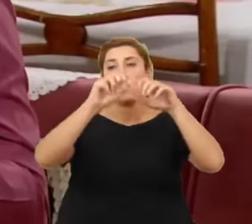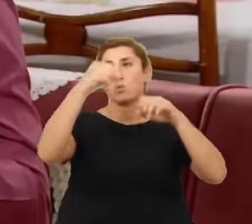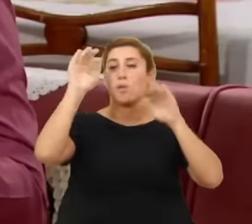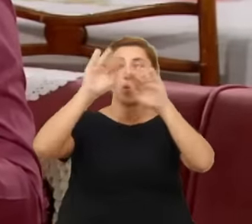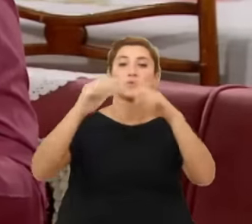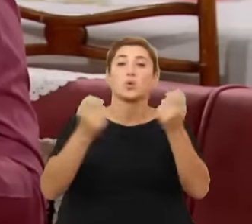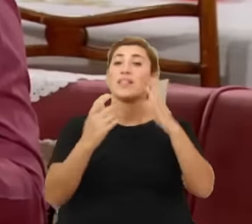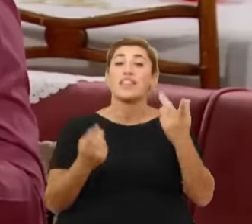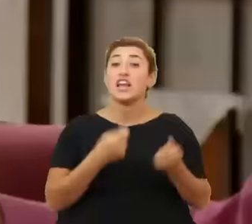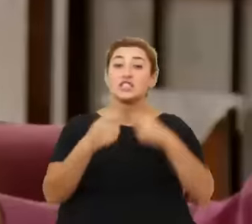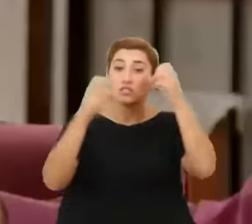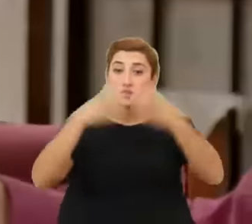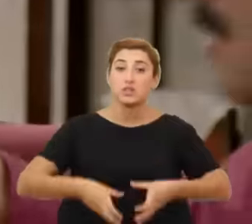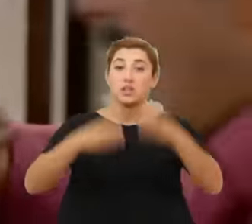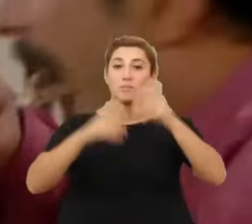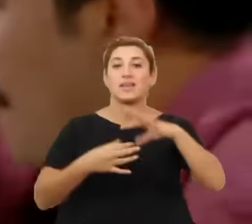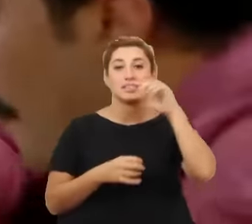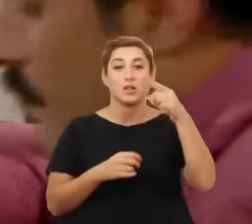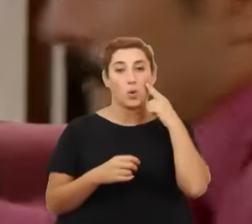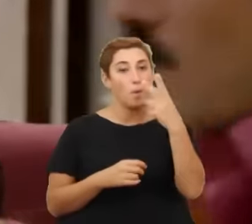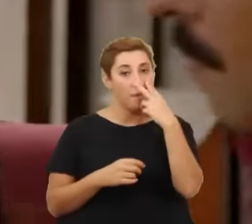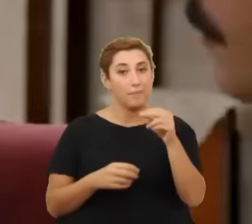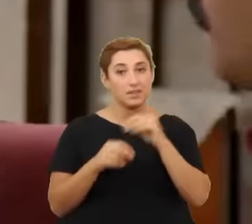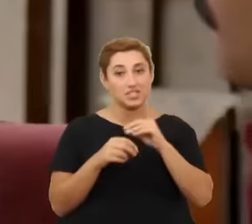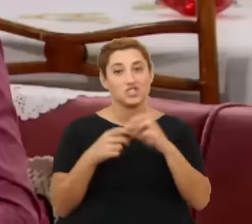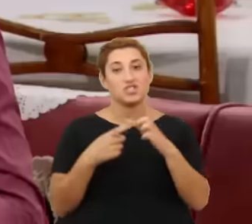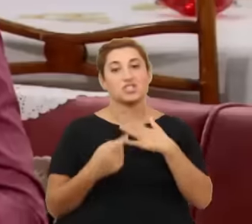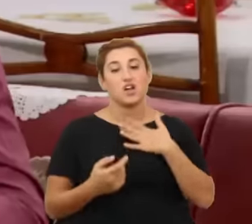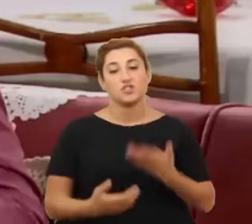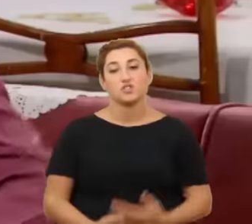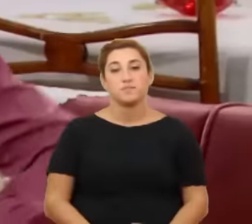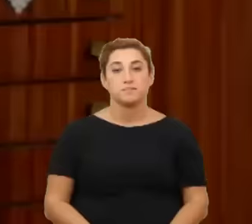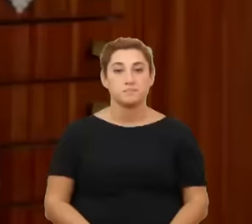duracak. Niye iki devir indiriyorsun aşağıya? Canım, insanlar görüp beğensin diye Rızacığım.